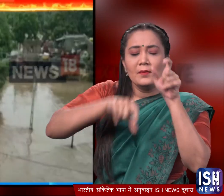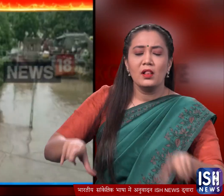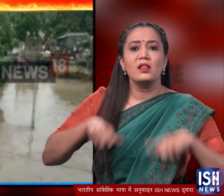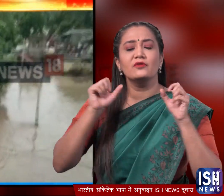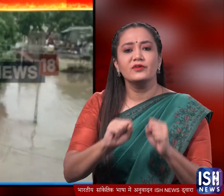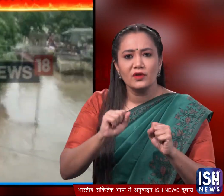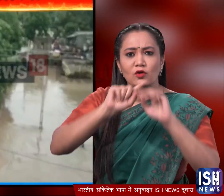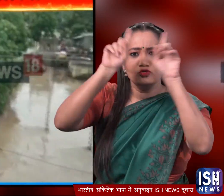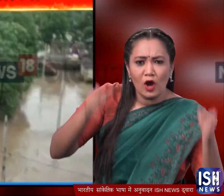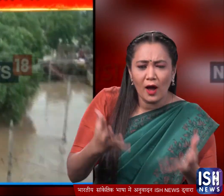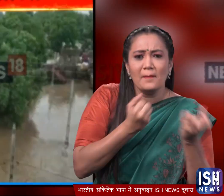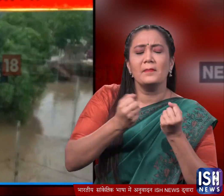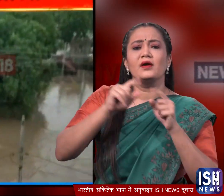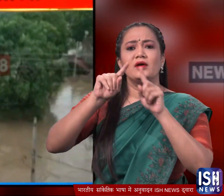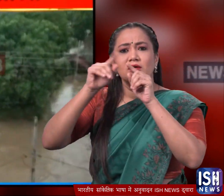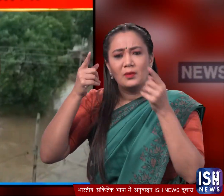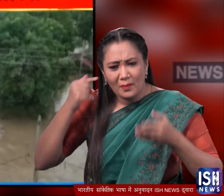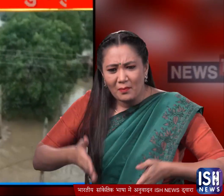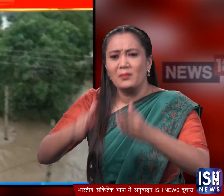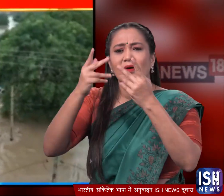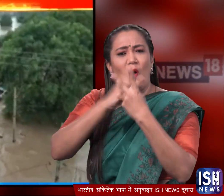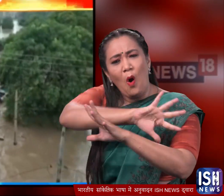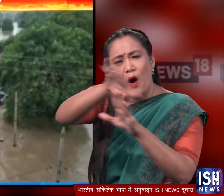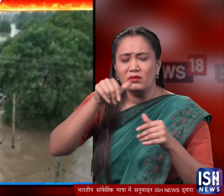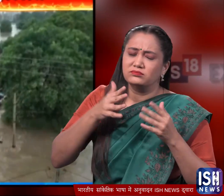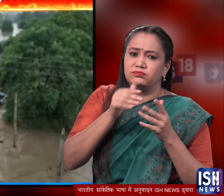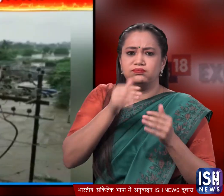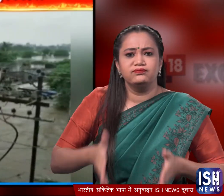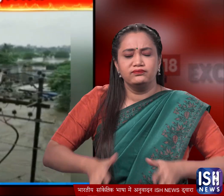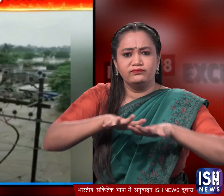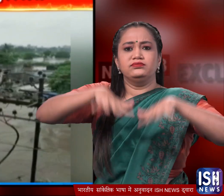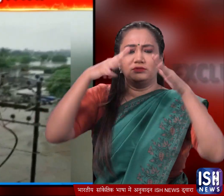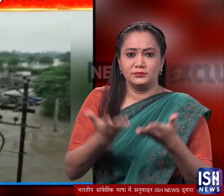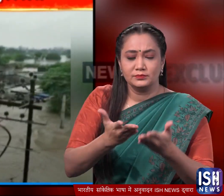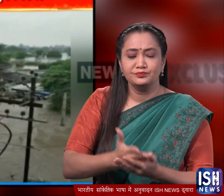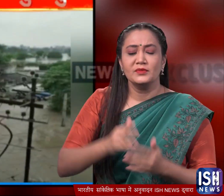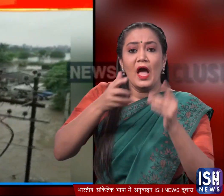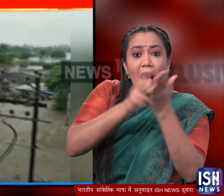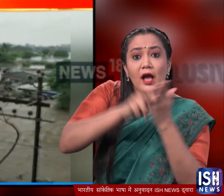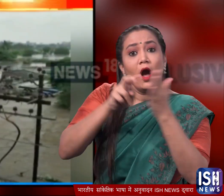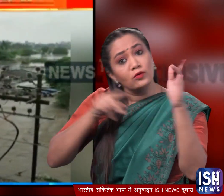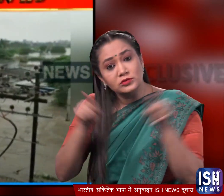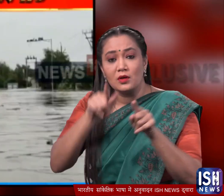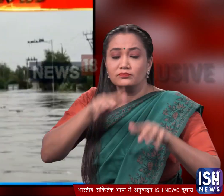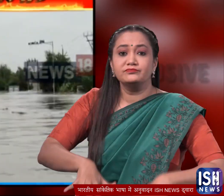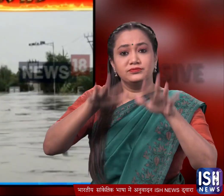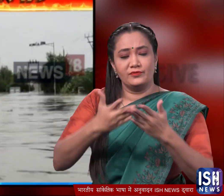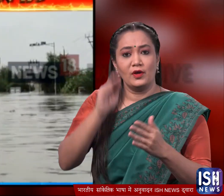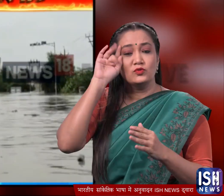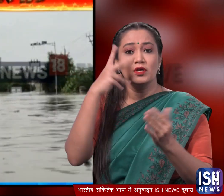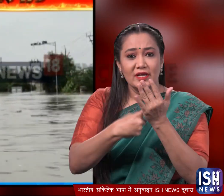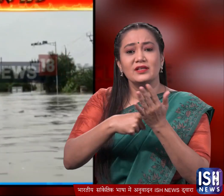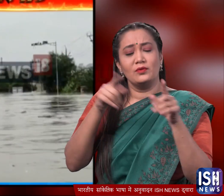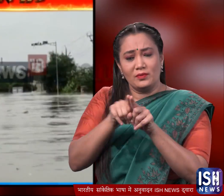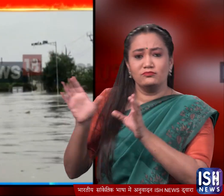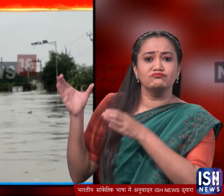गई। दुकान, मकान और सड़कें सब पानी में डूबी दिखाई दी, जबकि आसपास के कुछ गांव भी इससे बच नहीं पाए। न्यूज़ 18 की टीम